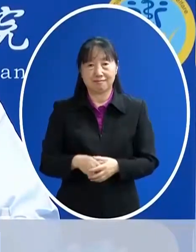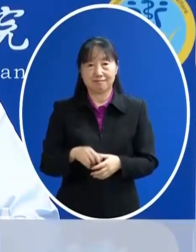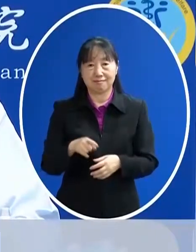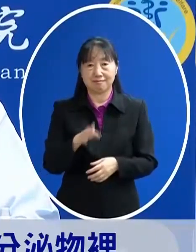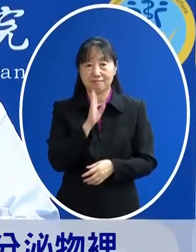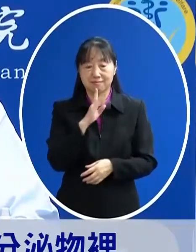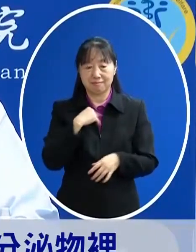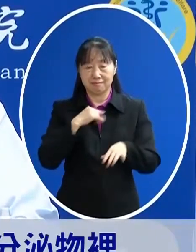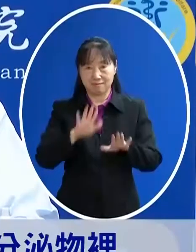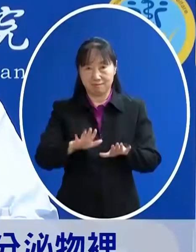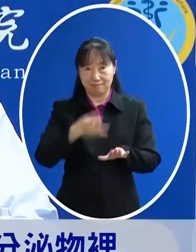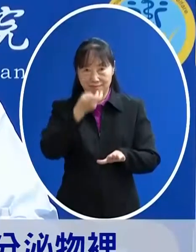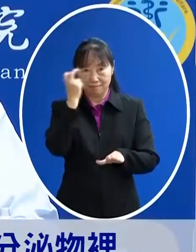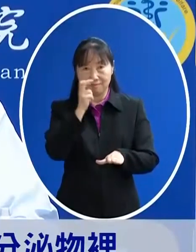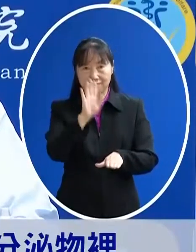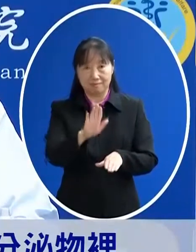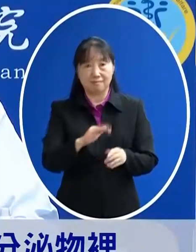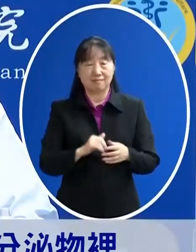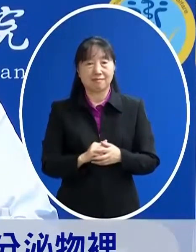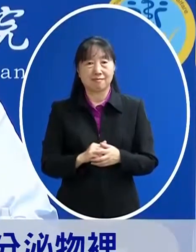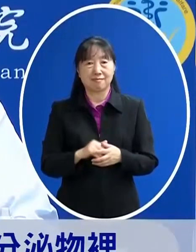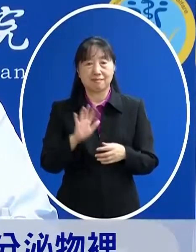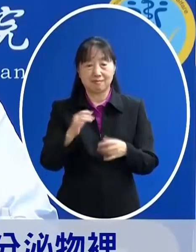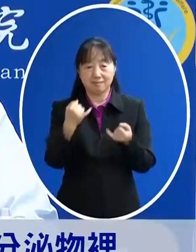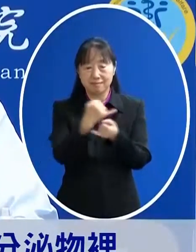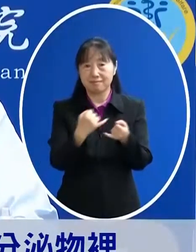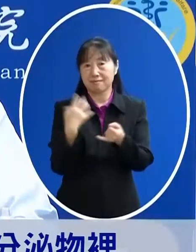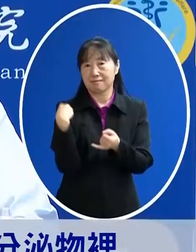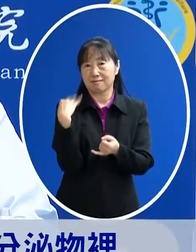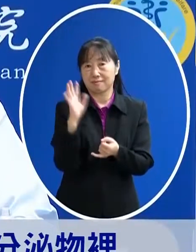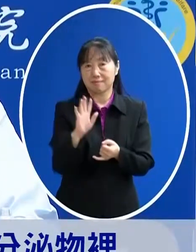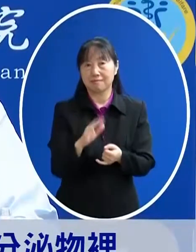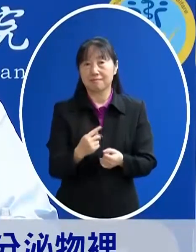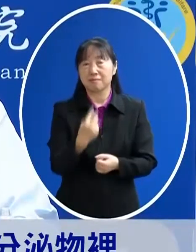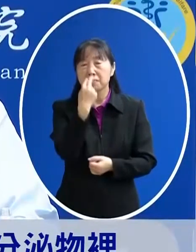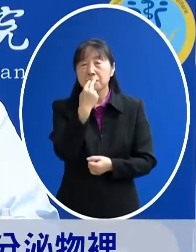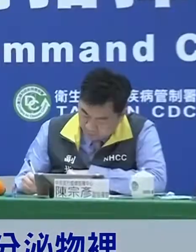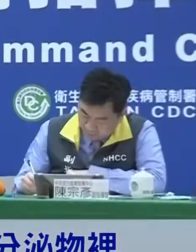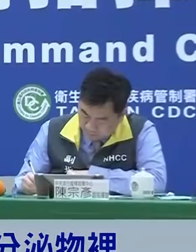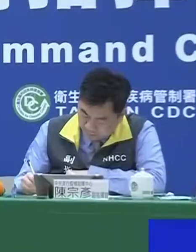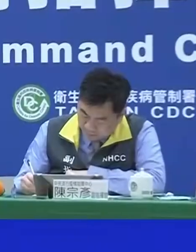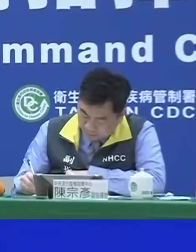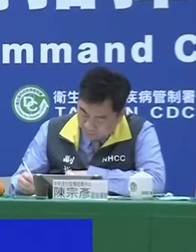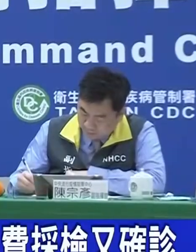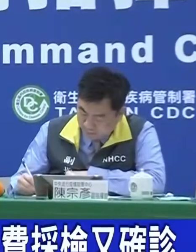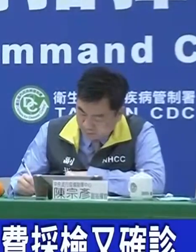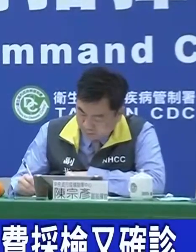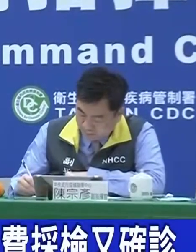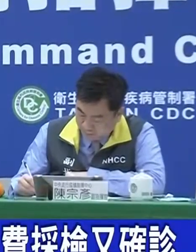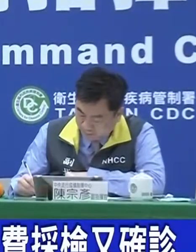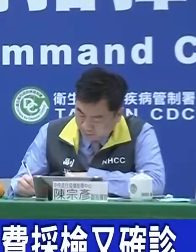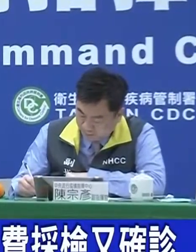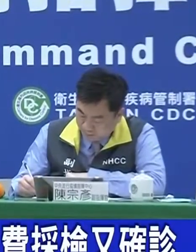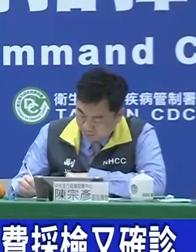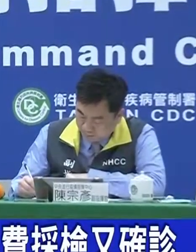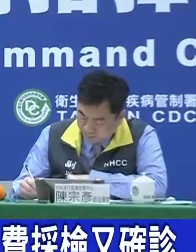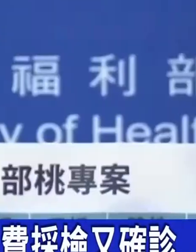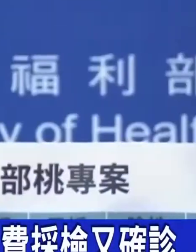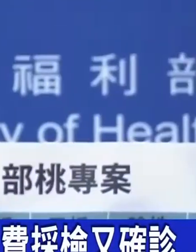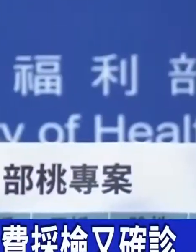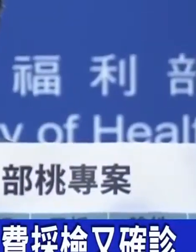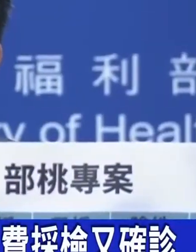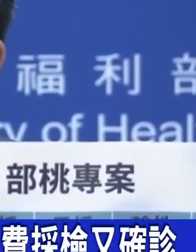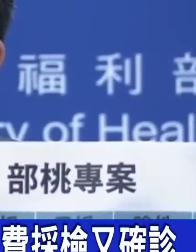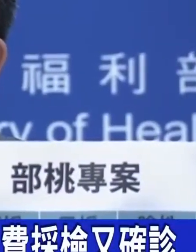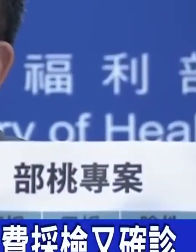有这个病毒的 RNA 还在它的呼吸道分泌物里面。 指挥中心认为，虽然验出病毒，但没有必